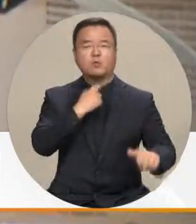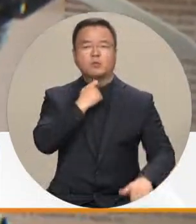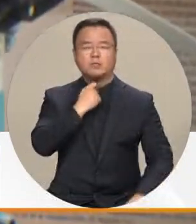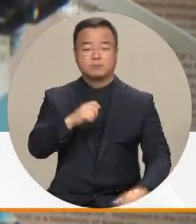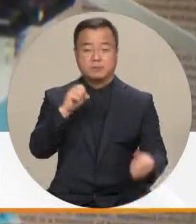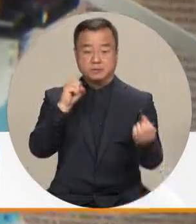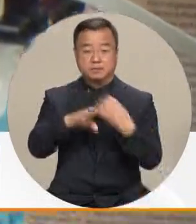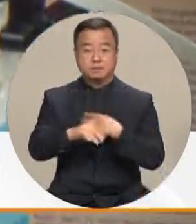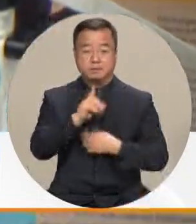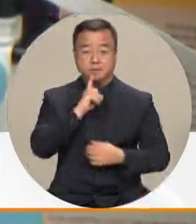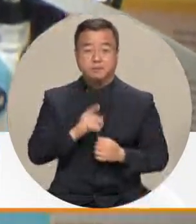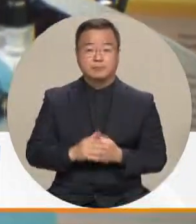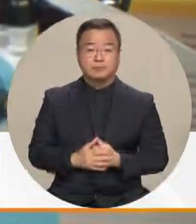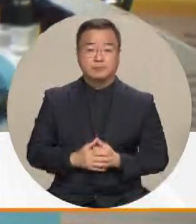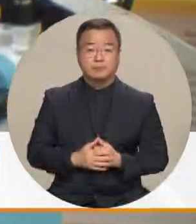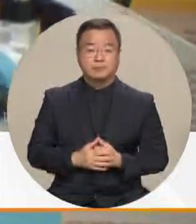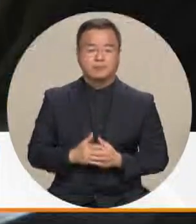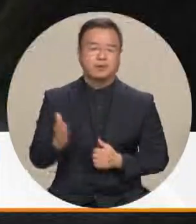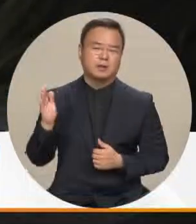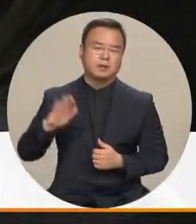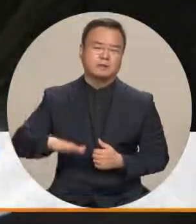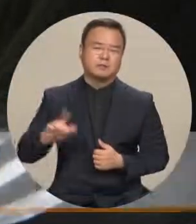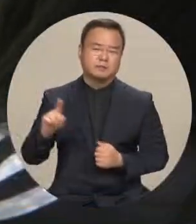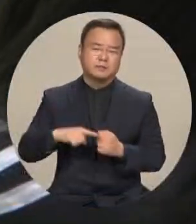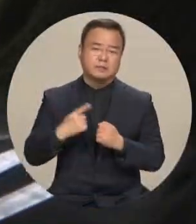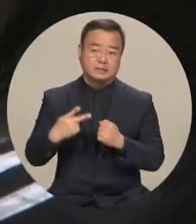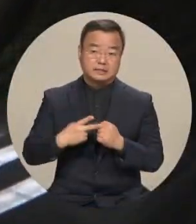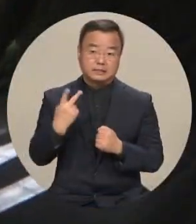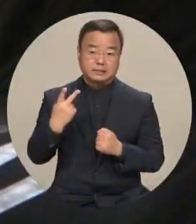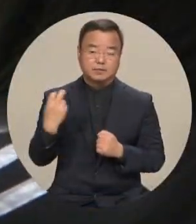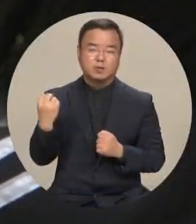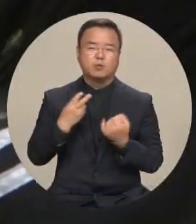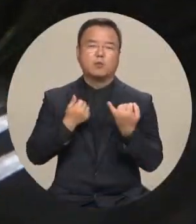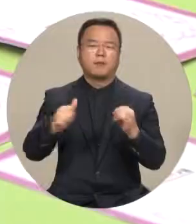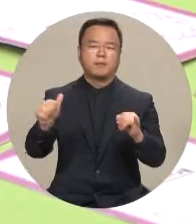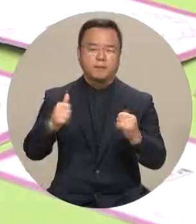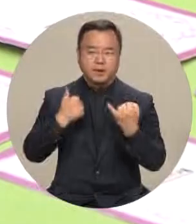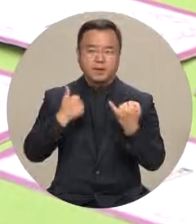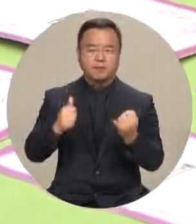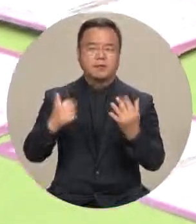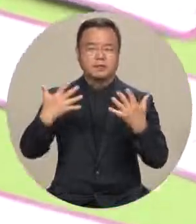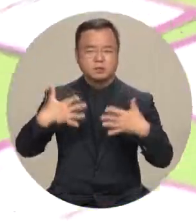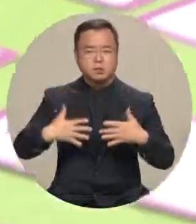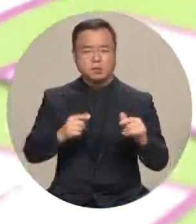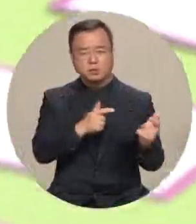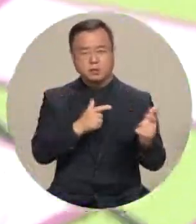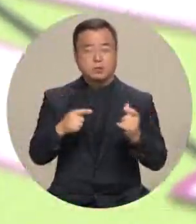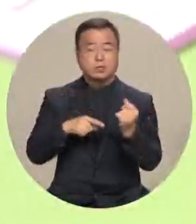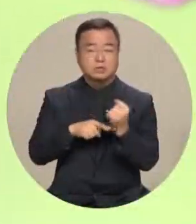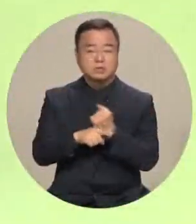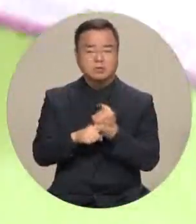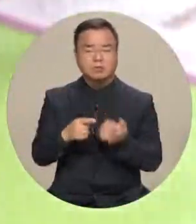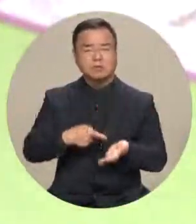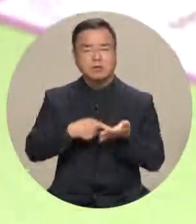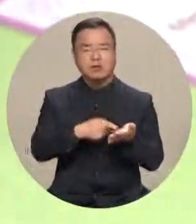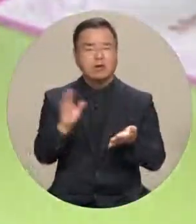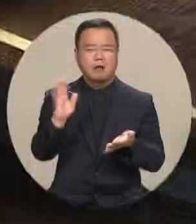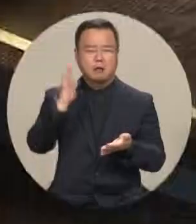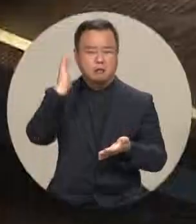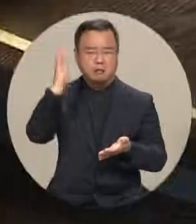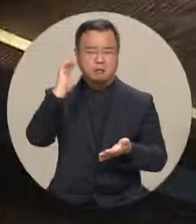싶다고 응답했습니다. 하지만 저학년, 맞벌이 등으로 자격이 제한돼 있어 지원부터가